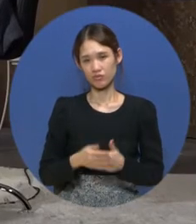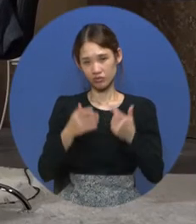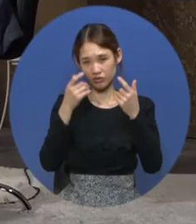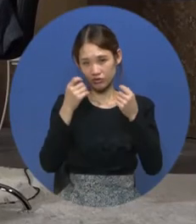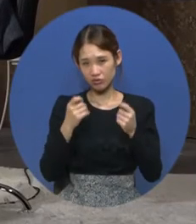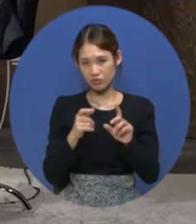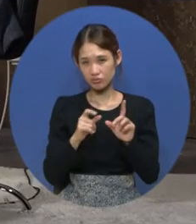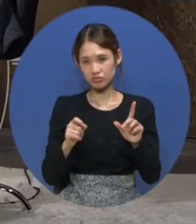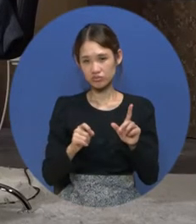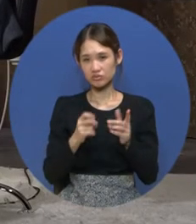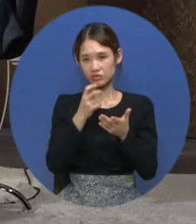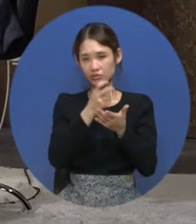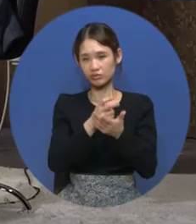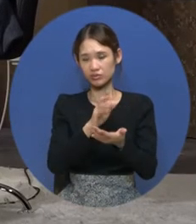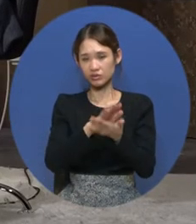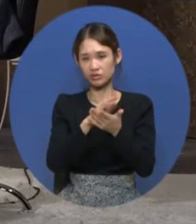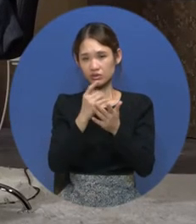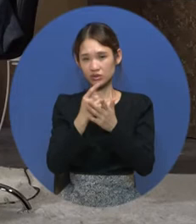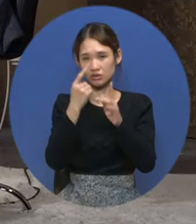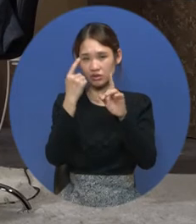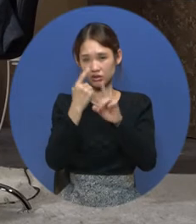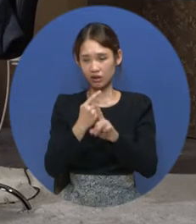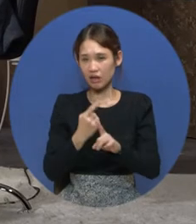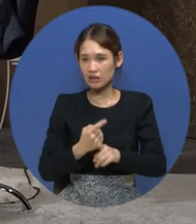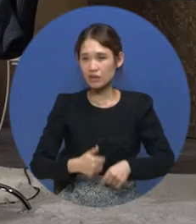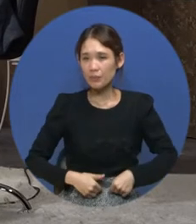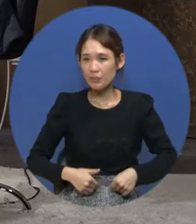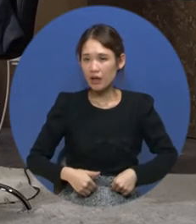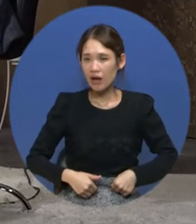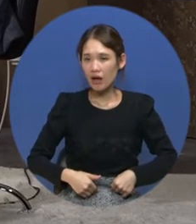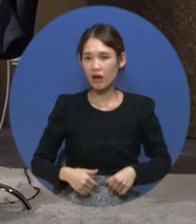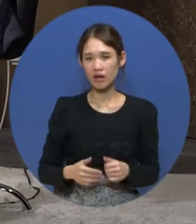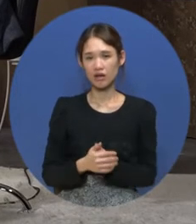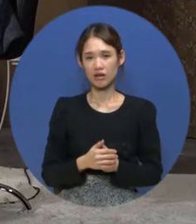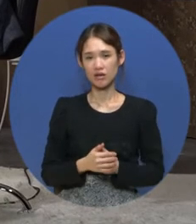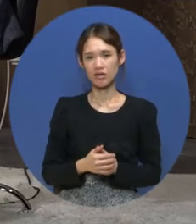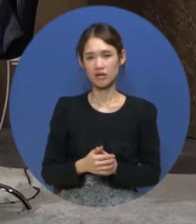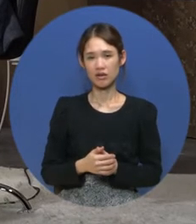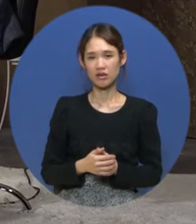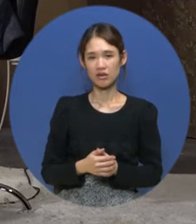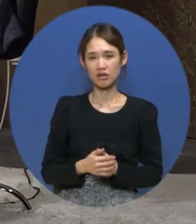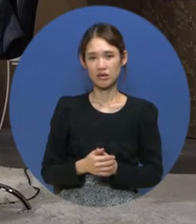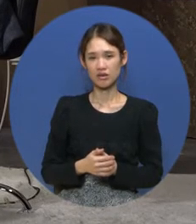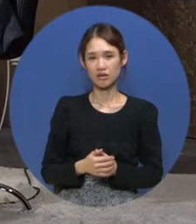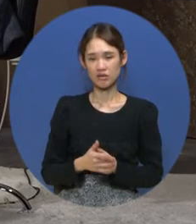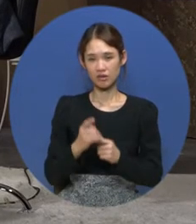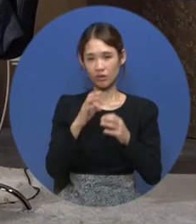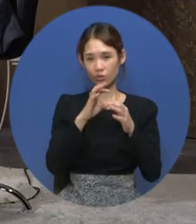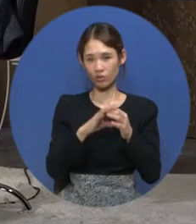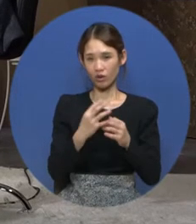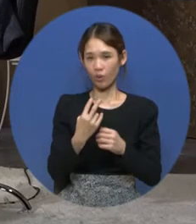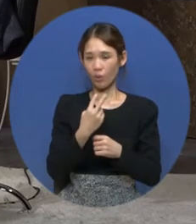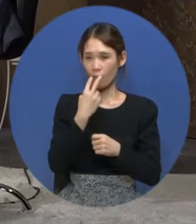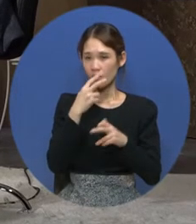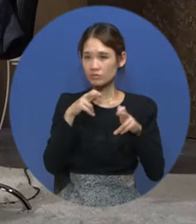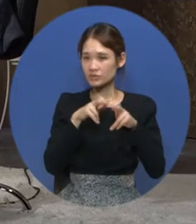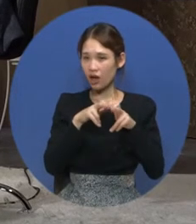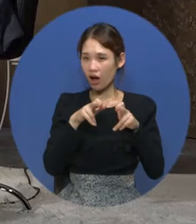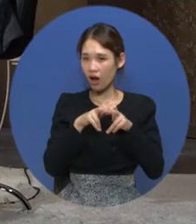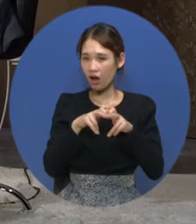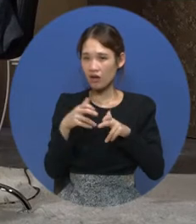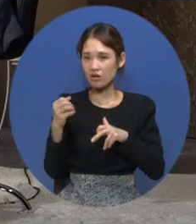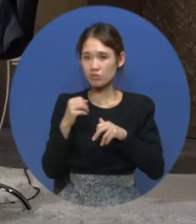대해서 좀 제도적인 개선이 얘네 필요할 것 같습니다 합니다 4 그 그 부분에 대해서는 호흡기 장애인 뿐만